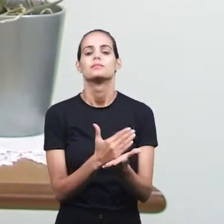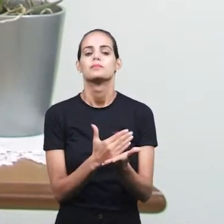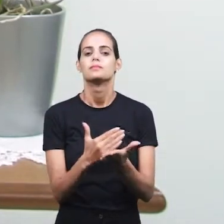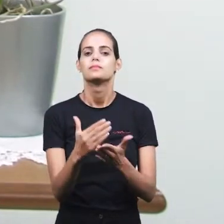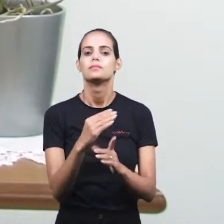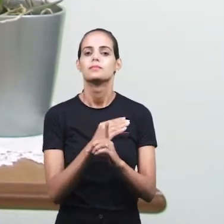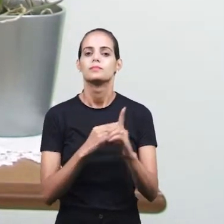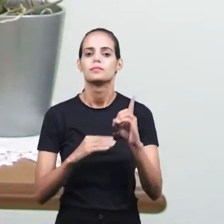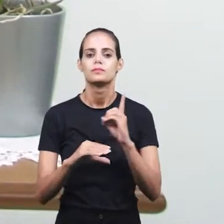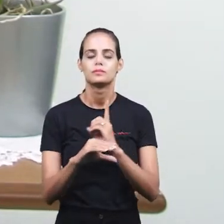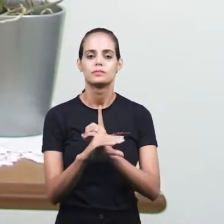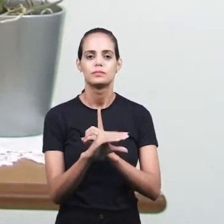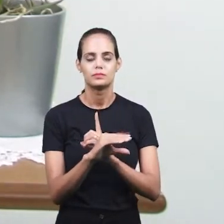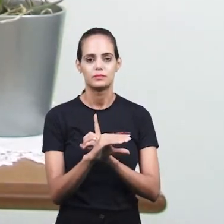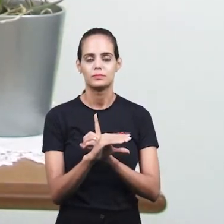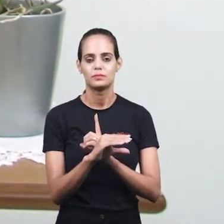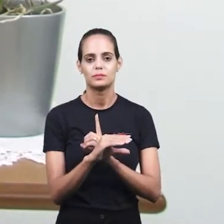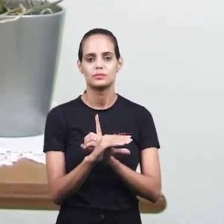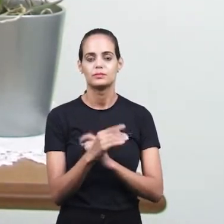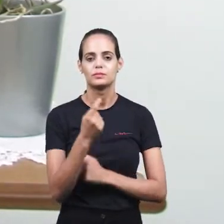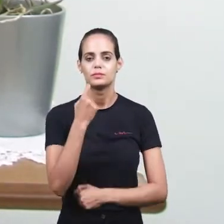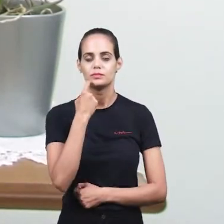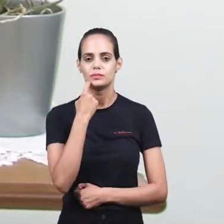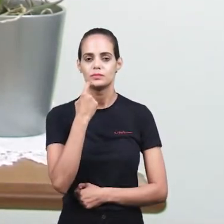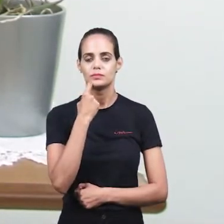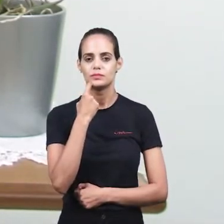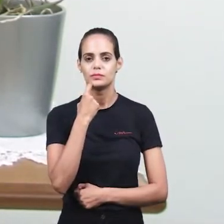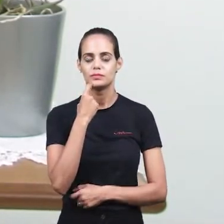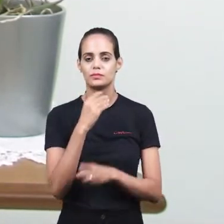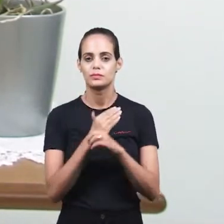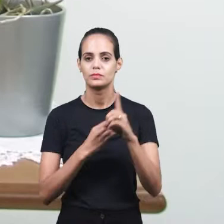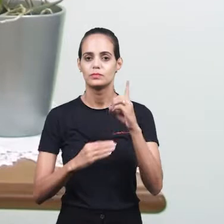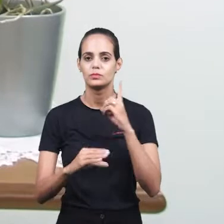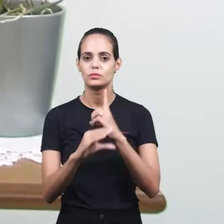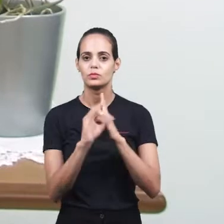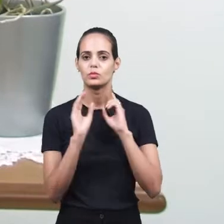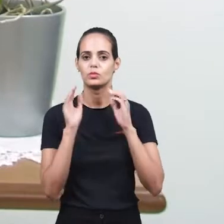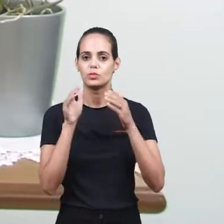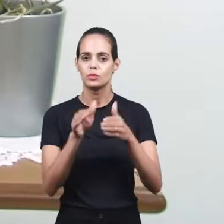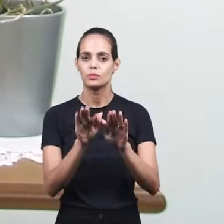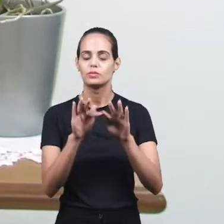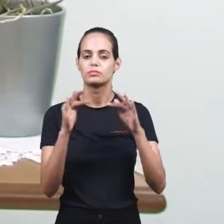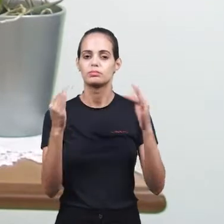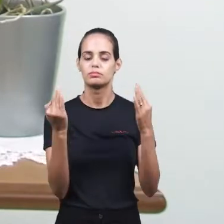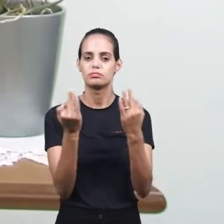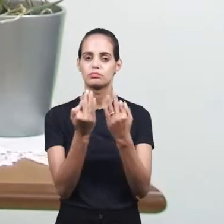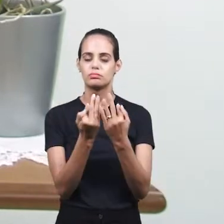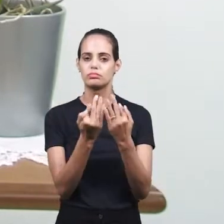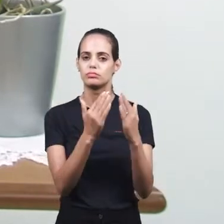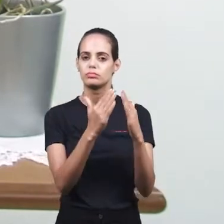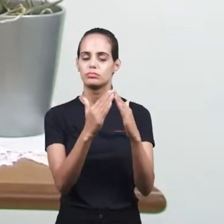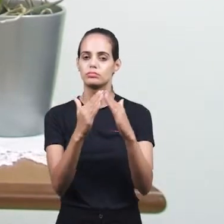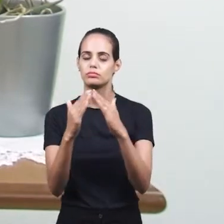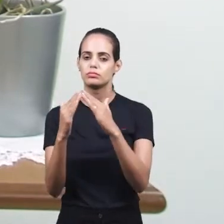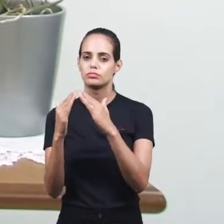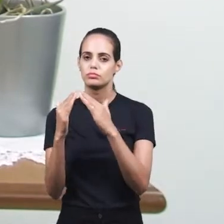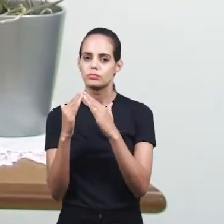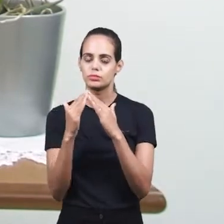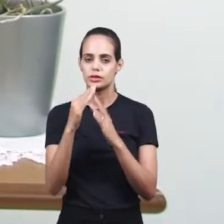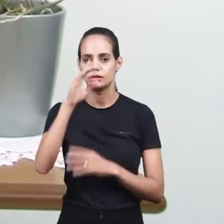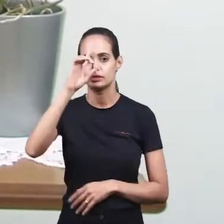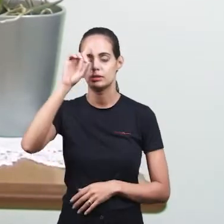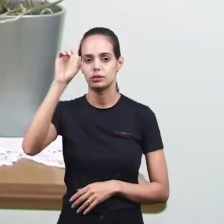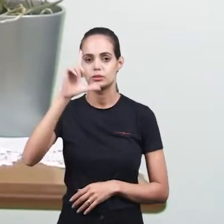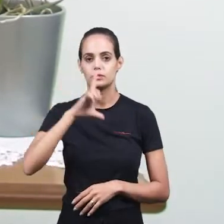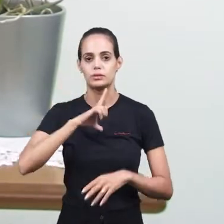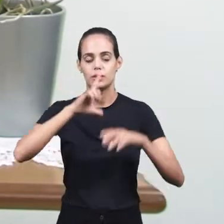Иисуса. И мы начнем наше служение. Служение в пятницу. Это служение, обращенное к семьям. Бог имеет